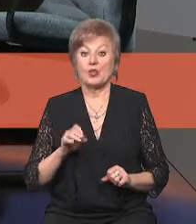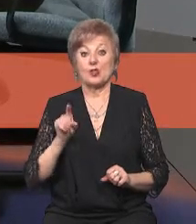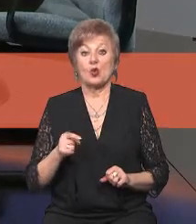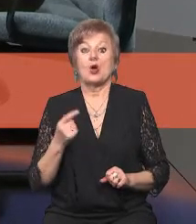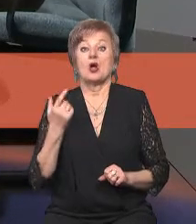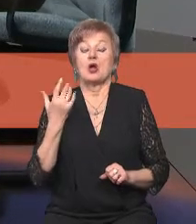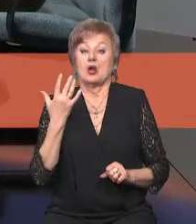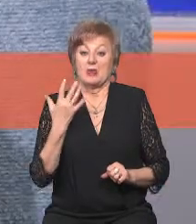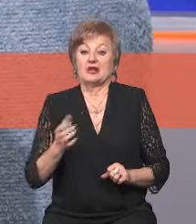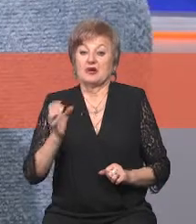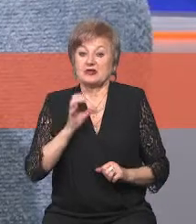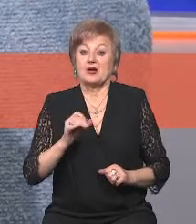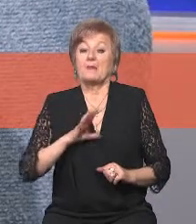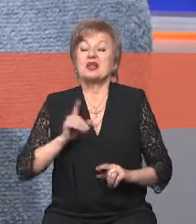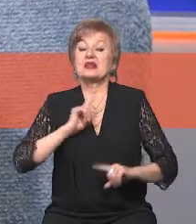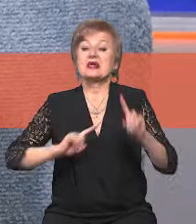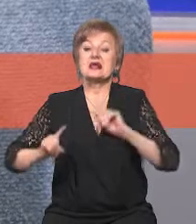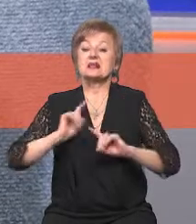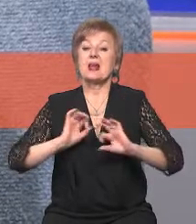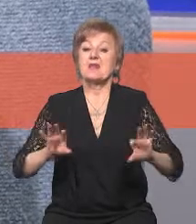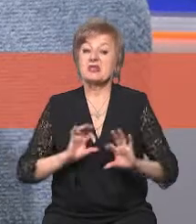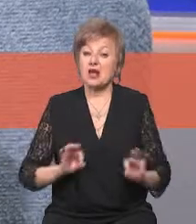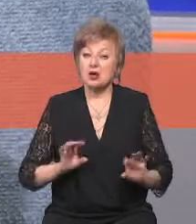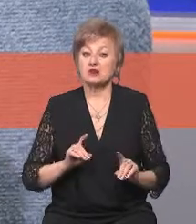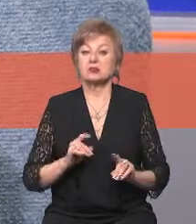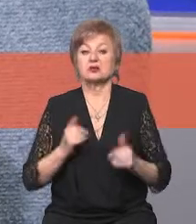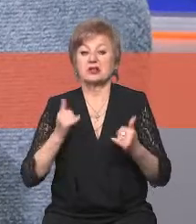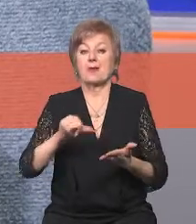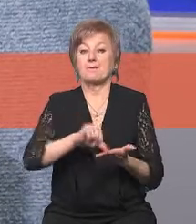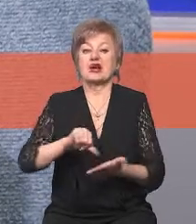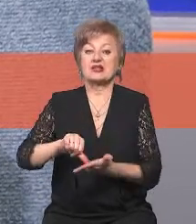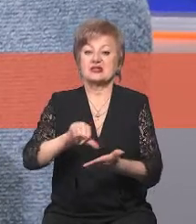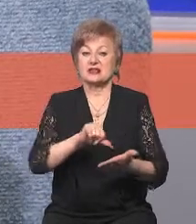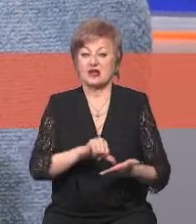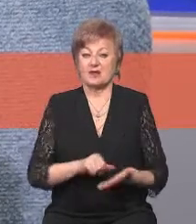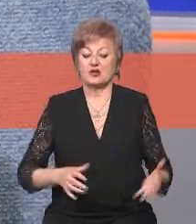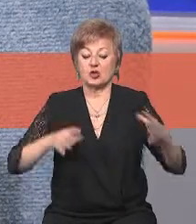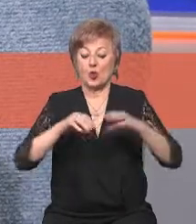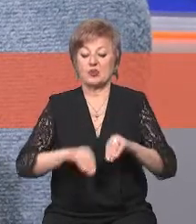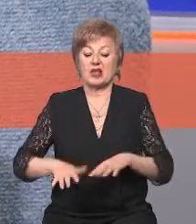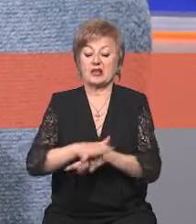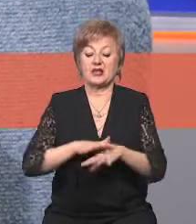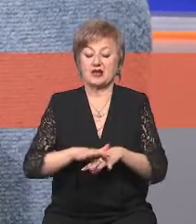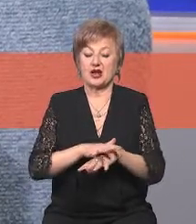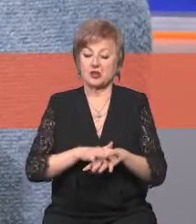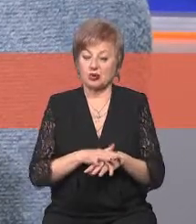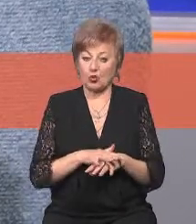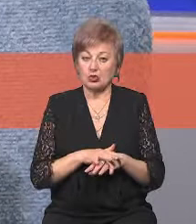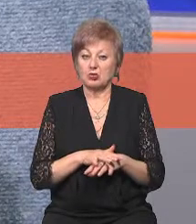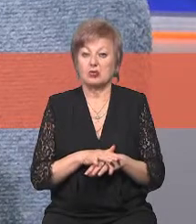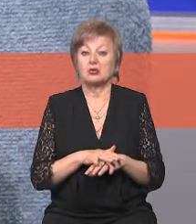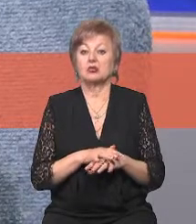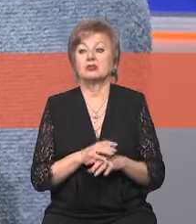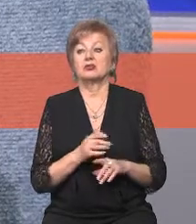у Запоріжжі відбувся семінар для представників об'єднаних територіальних громад щодо